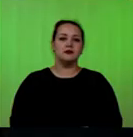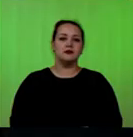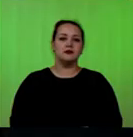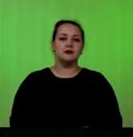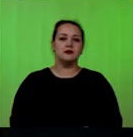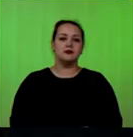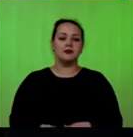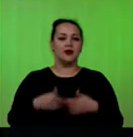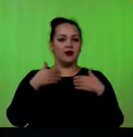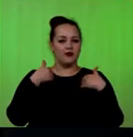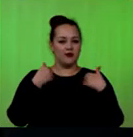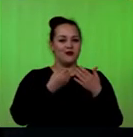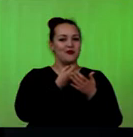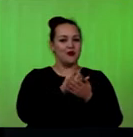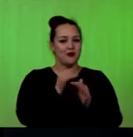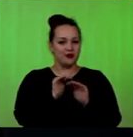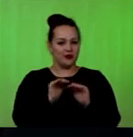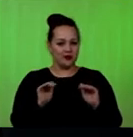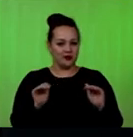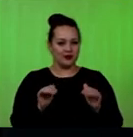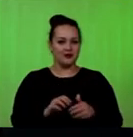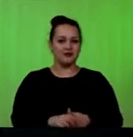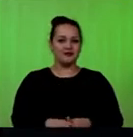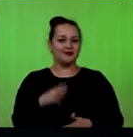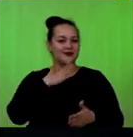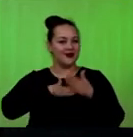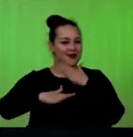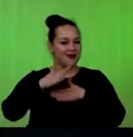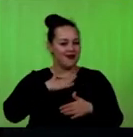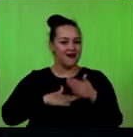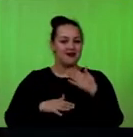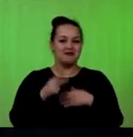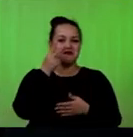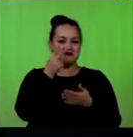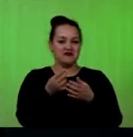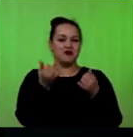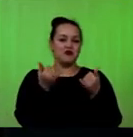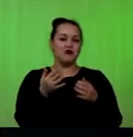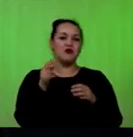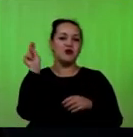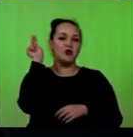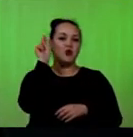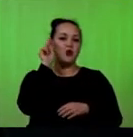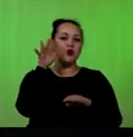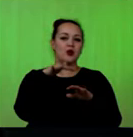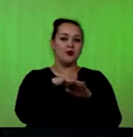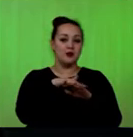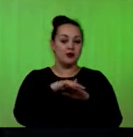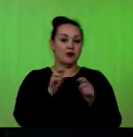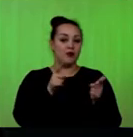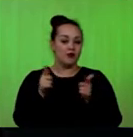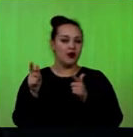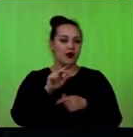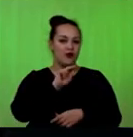здравствуйте дорогие детки я рада вас сегодня приветствовать на нашем уроке математики вы готовы